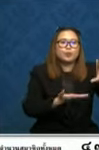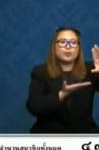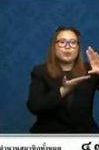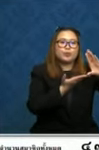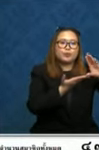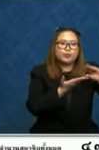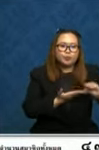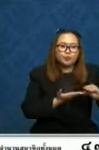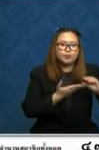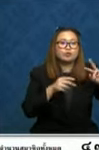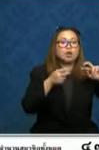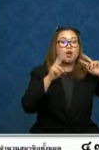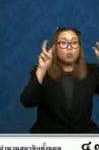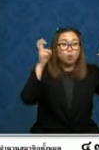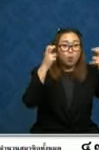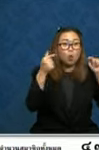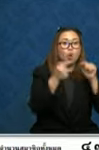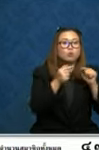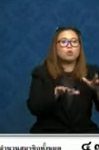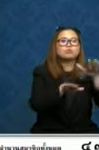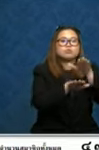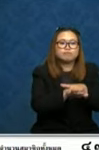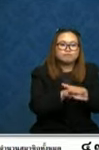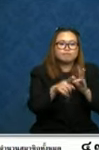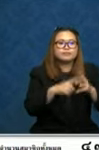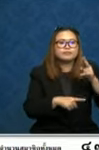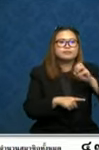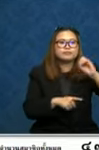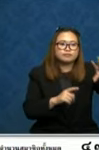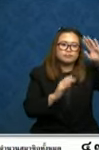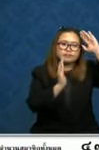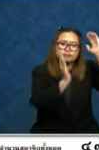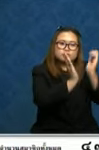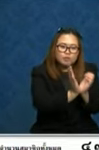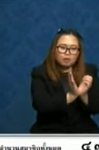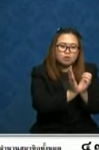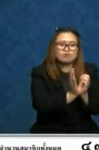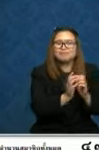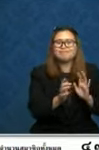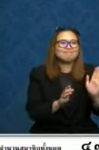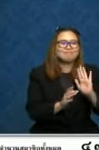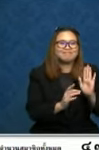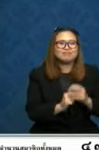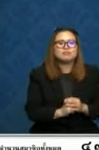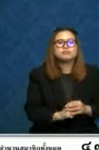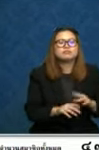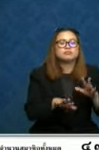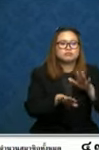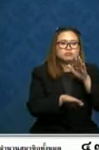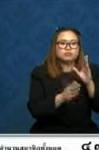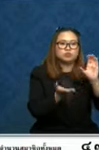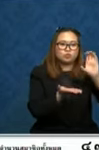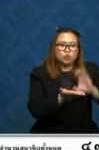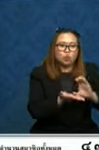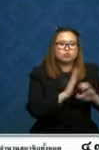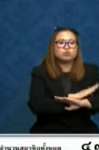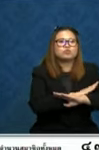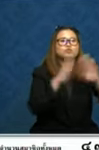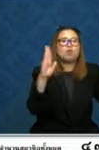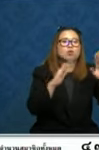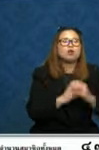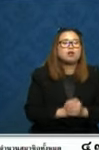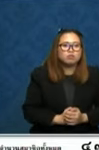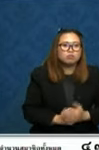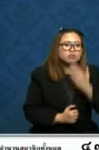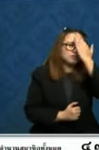ซ้อนกับหน่วยงานอื่นๆเช่นหน่วยงานกลาโหมและสำนักงานตำรวจแห่งชาติทำให้เกิดผลในเชิงบวกในภาพรวมมากกว่านี้เพราะงบทุกบาททุกสตางค์ที่เรานำไ